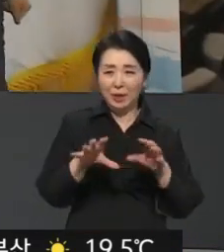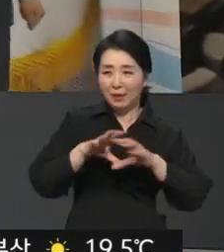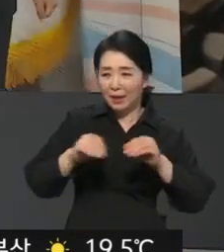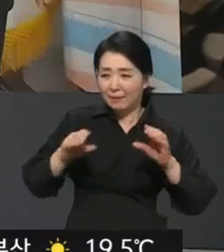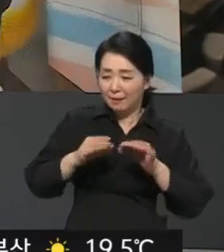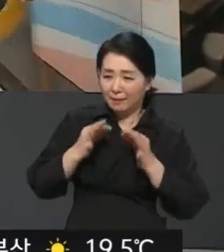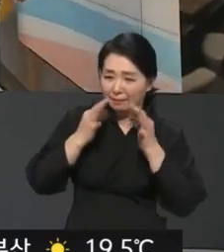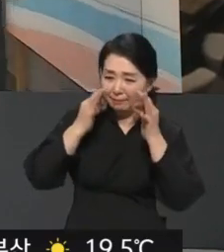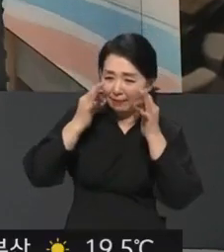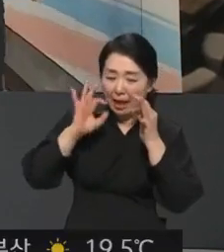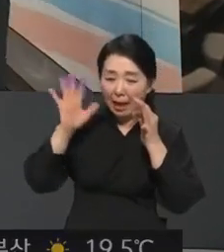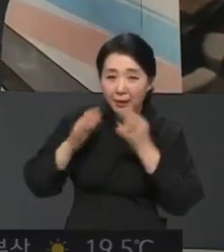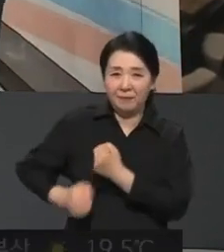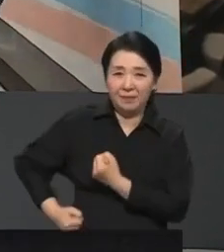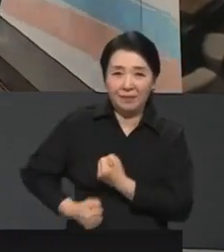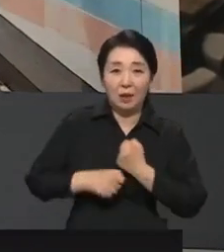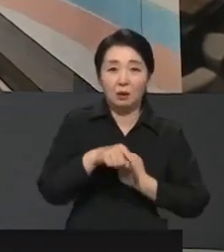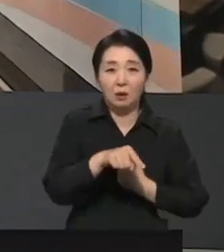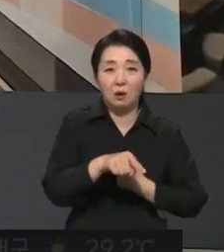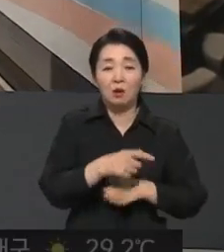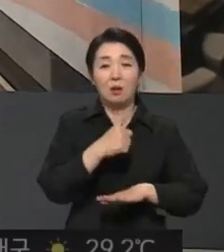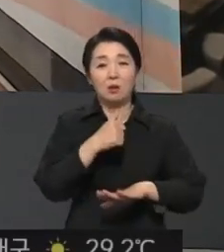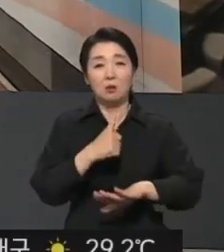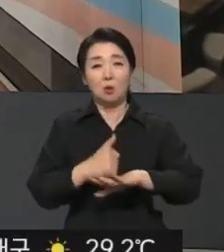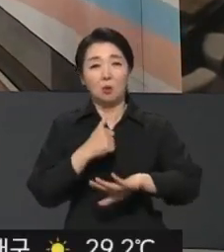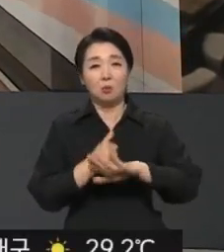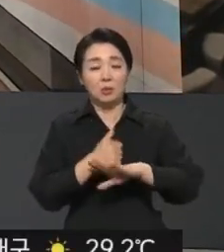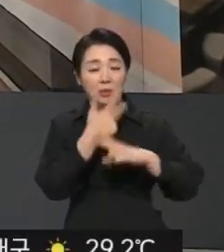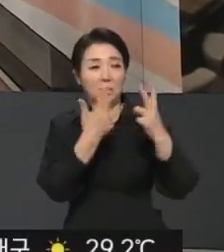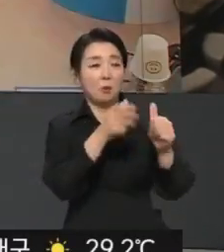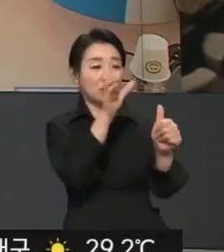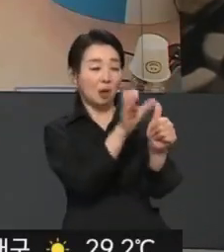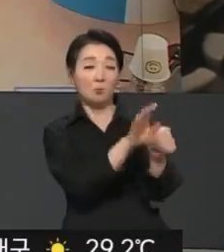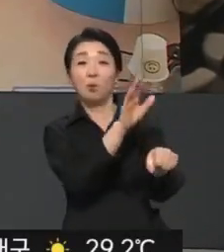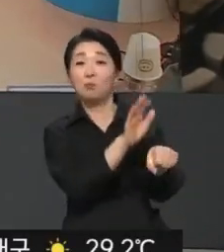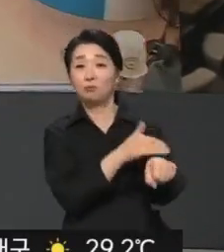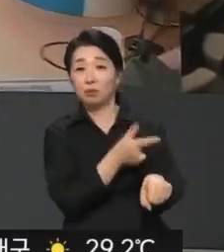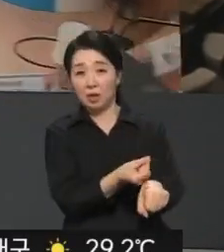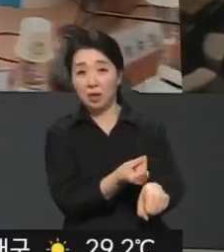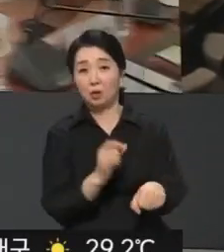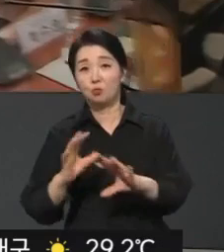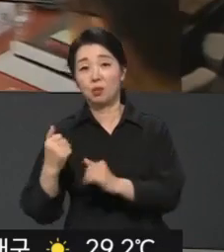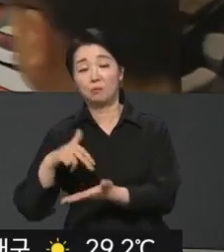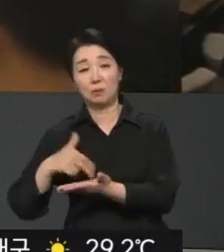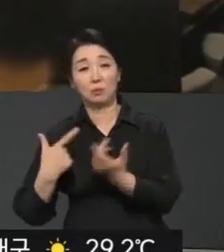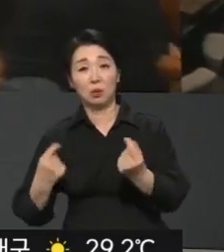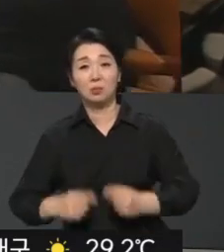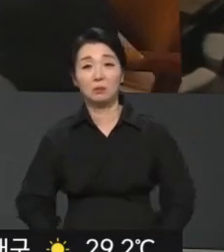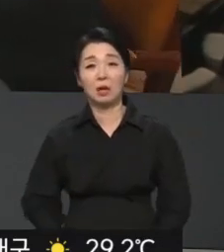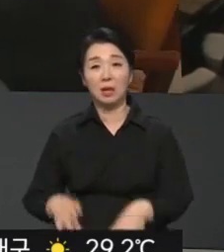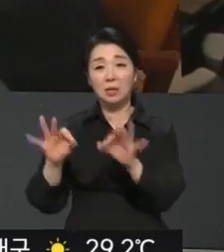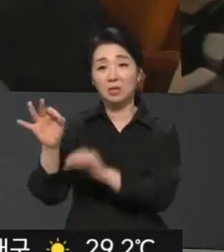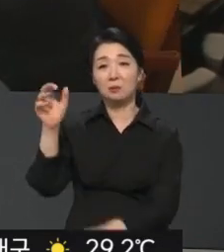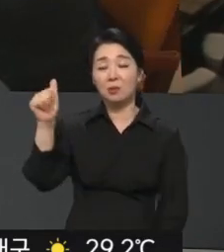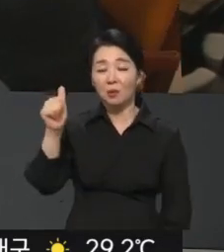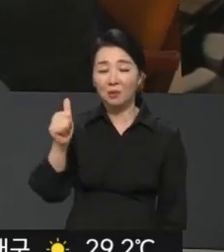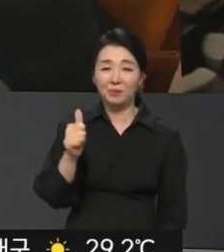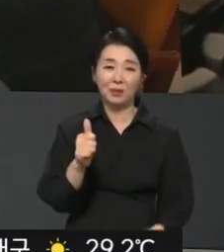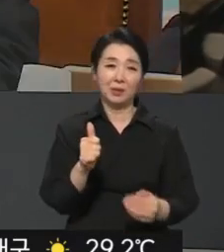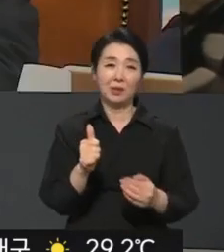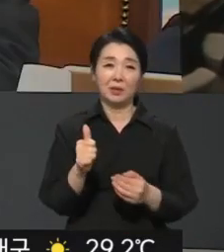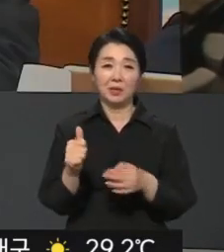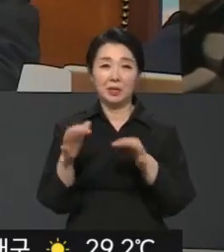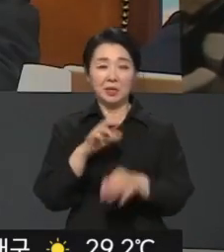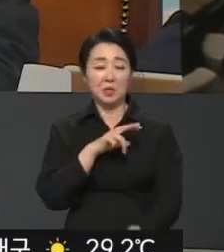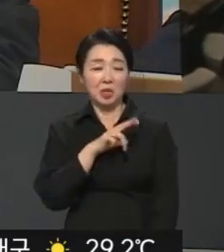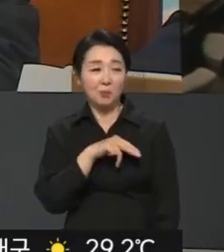이 대표에게 돌리고 있는 건 국민의힘도 마찬가지죠. 김기현 대표는 오늘 최고위에서 김 의원의 코치에 따라서 이 대표